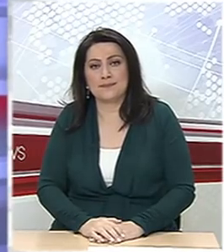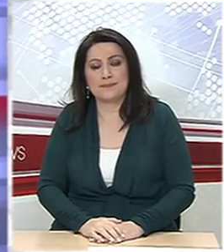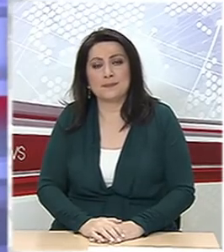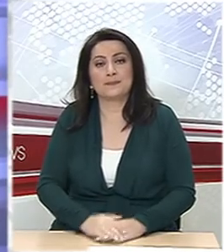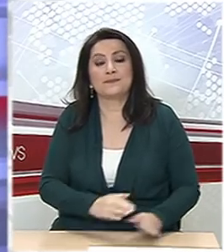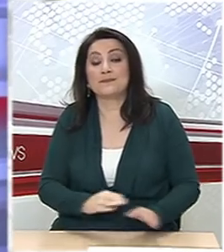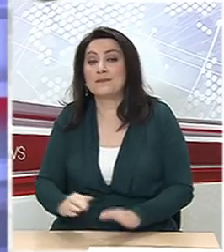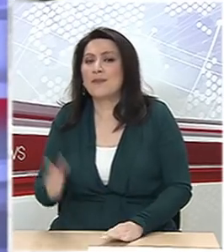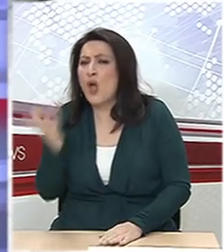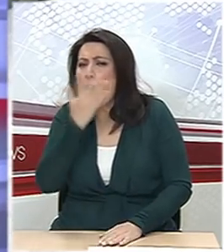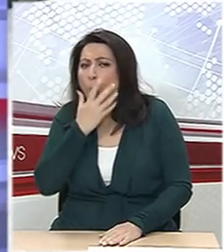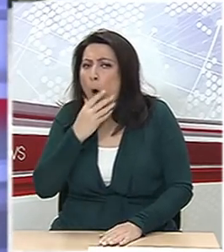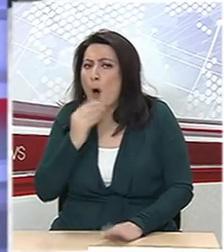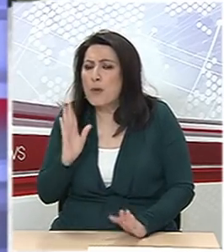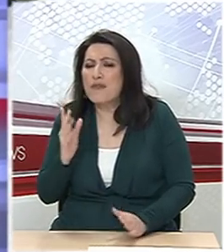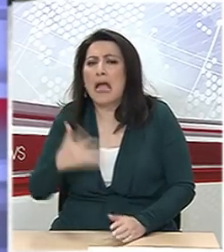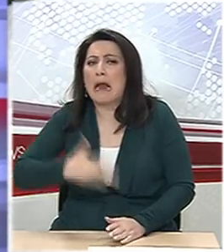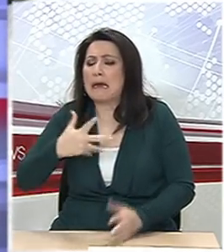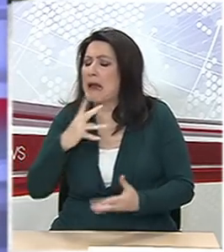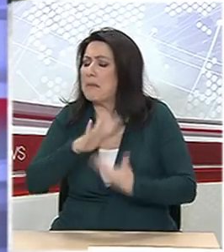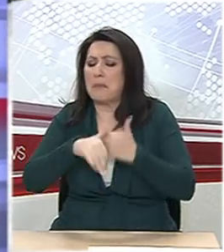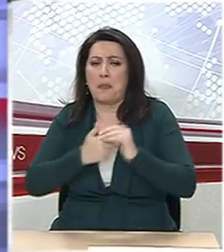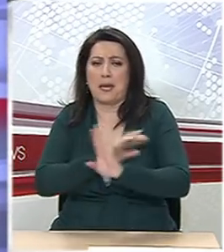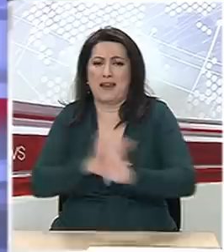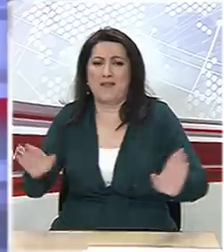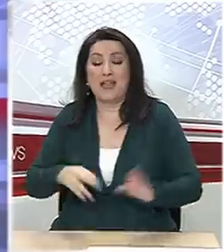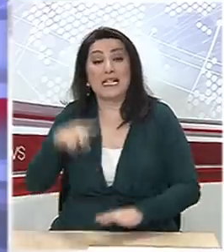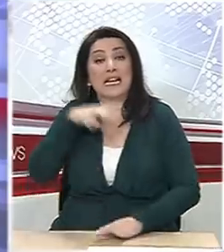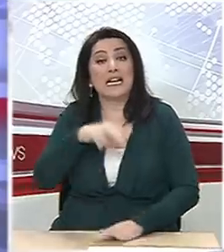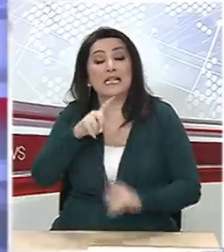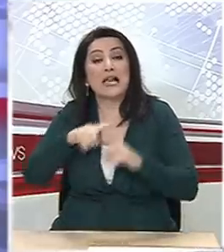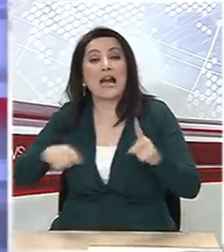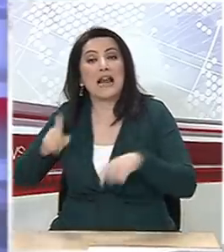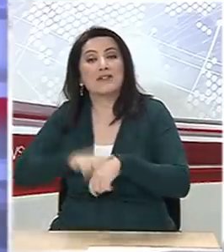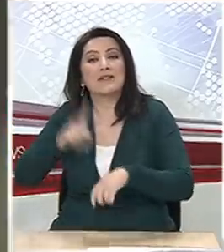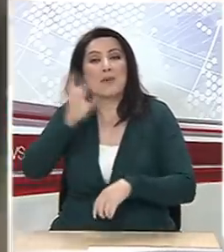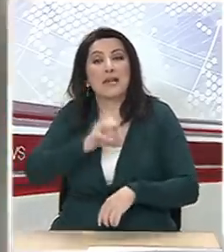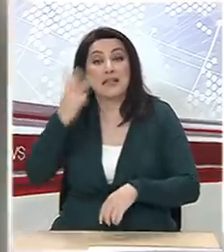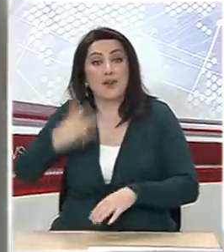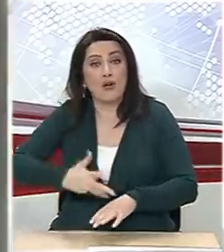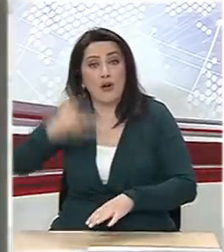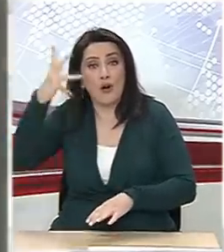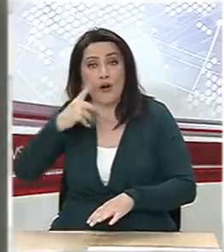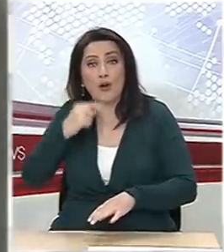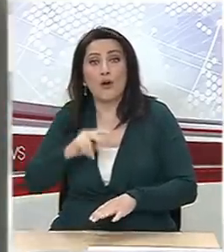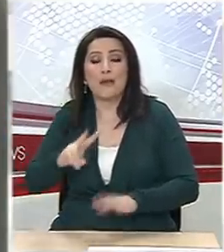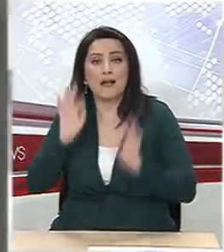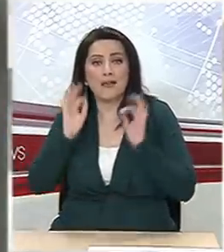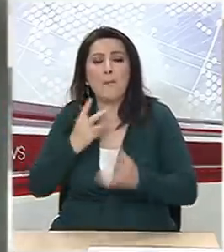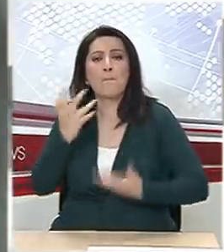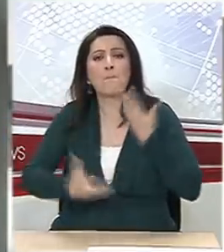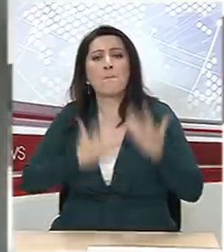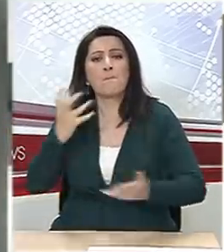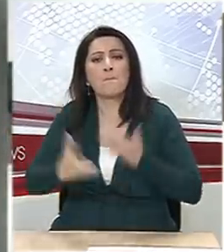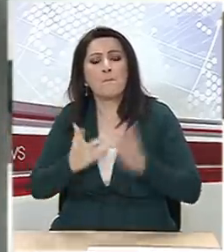Η ομορφιά δεν έχει ηλικία και αυτό το αποδεικνύει η Λιζ Χάρλι, η οποία στα 53 της ποζάρει και κλέβει τις εντυπώσεις. Από τις Μαλδίβες που βρίσκεται, αποφάσισε να συμμετάσχει